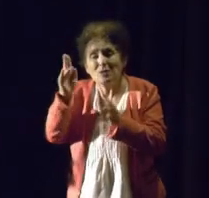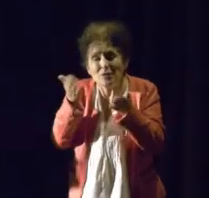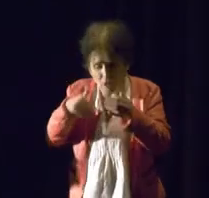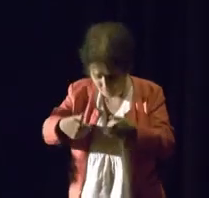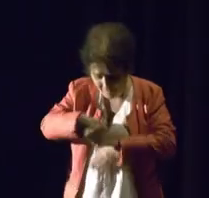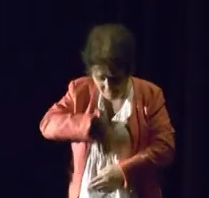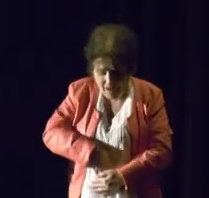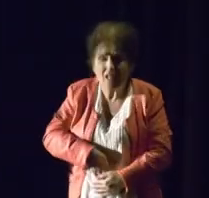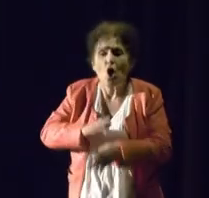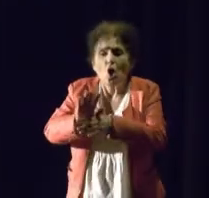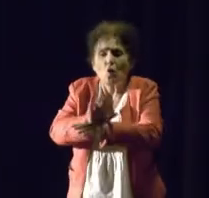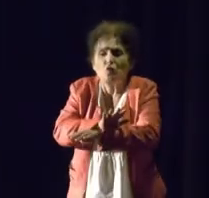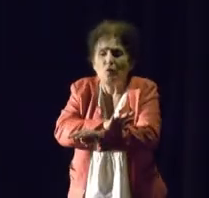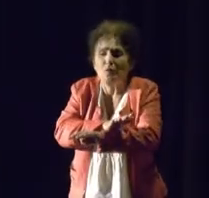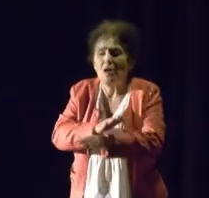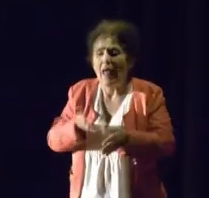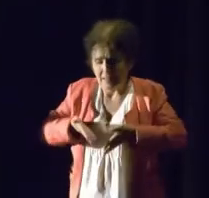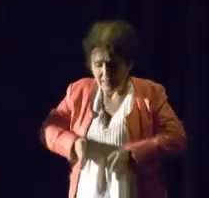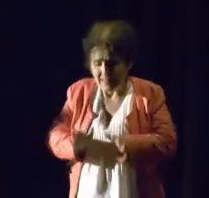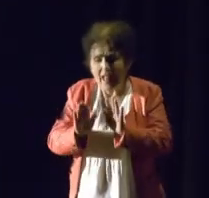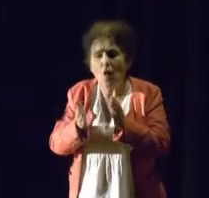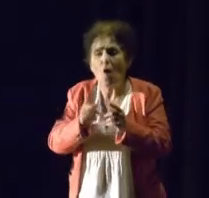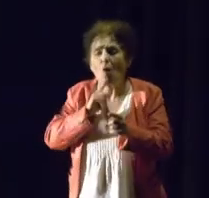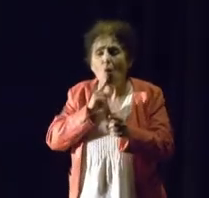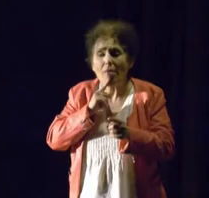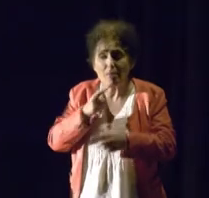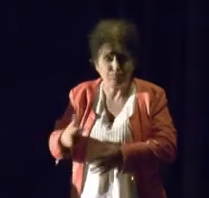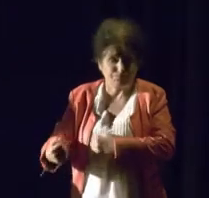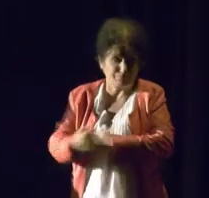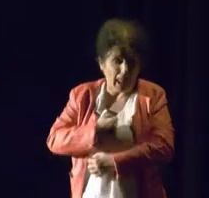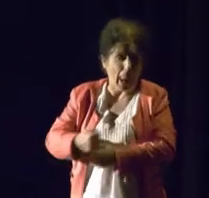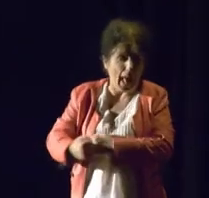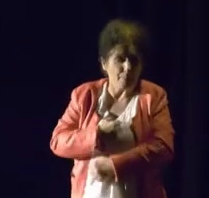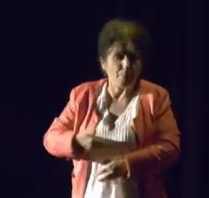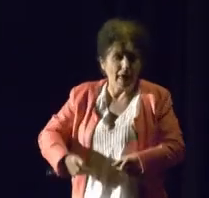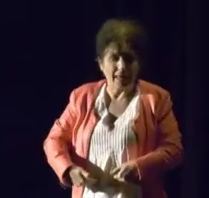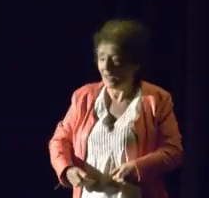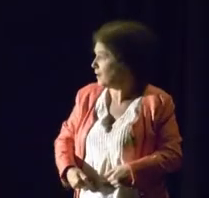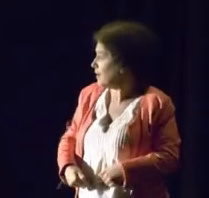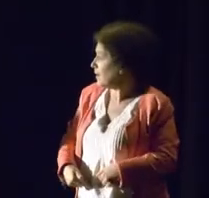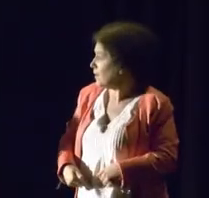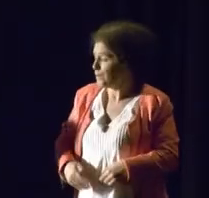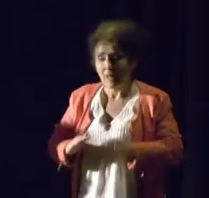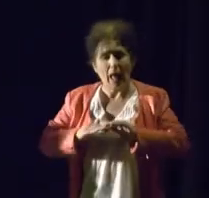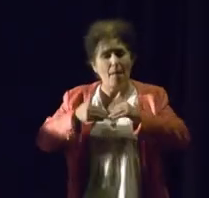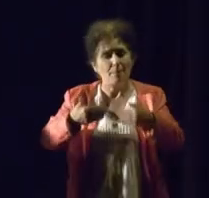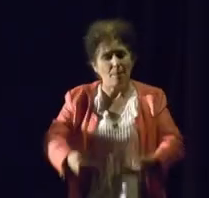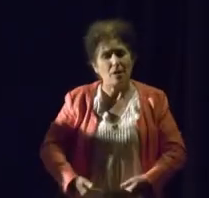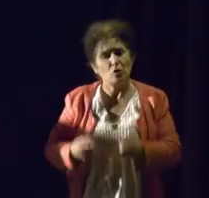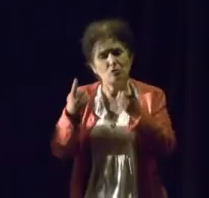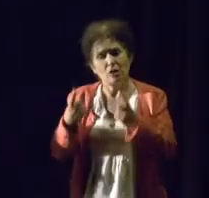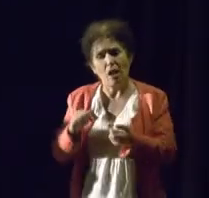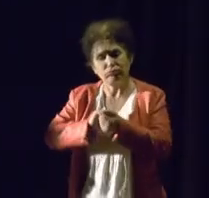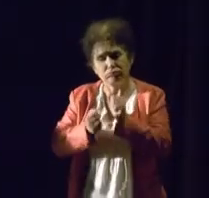чувствуваш како такво, туку тоа е тело кое што те атакува. Значи, бременоста е